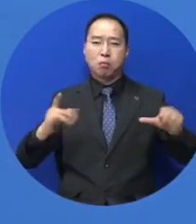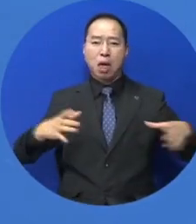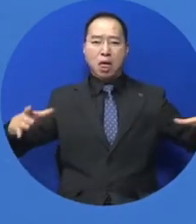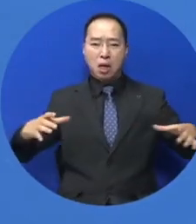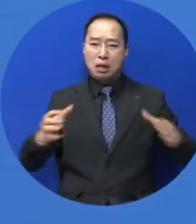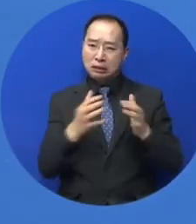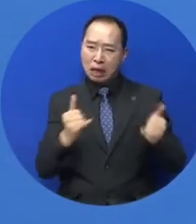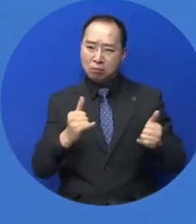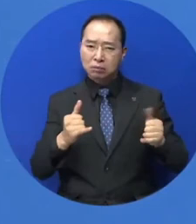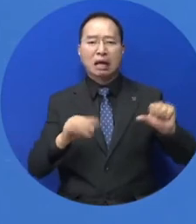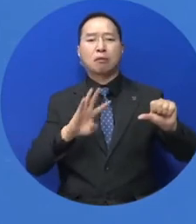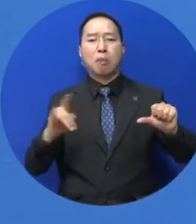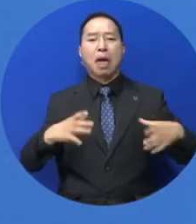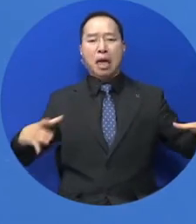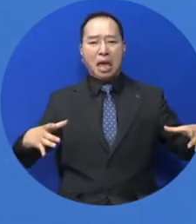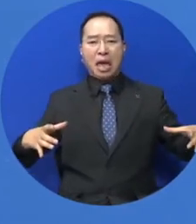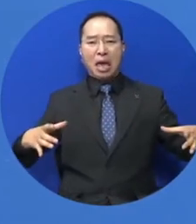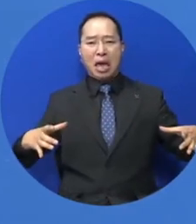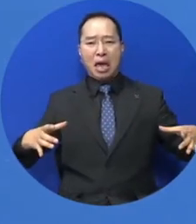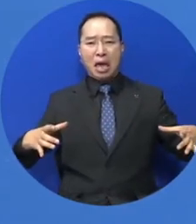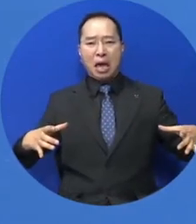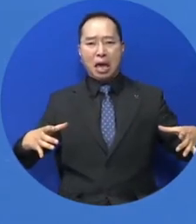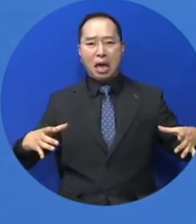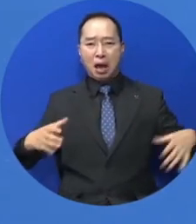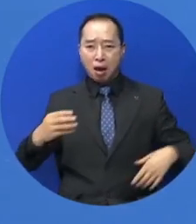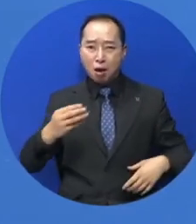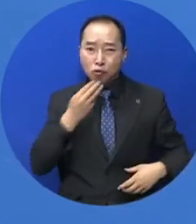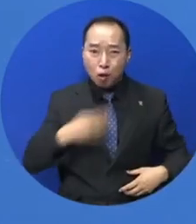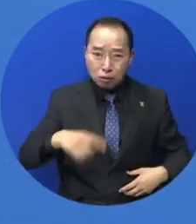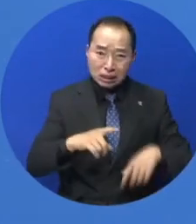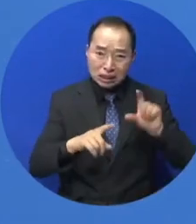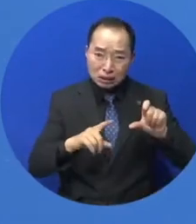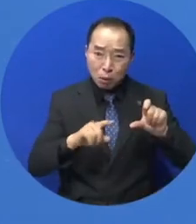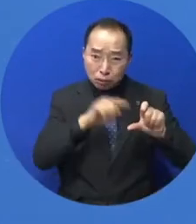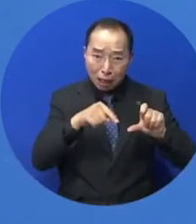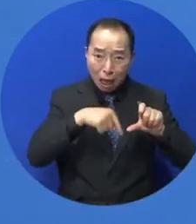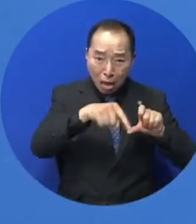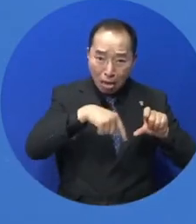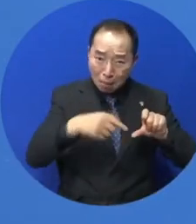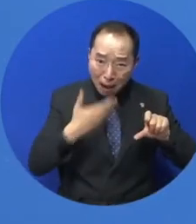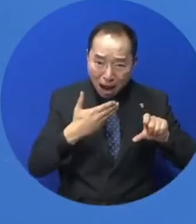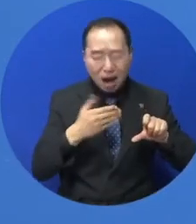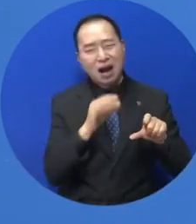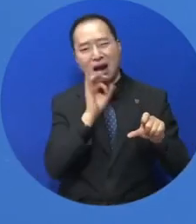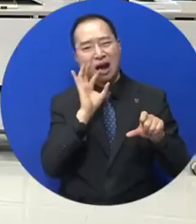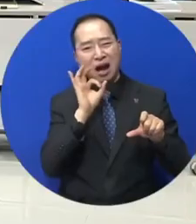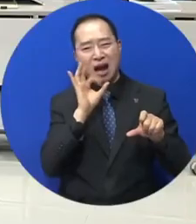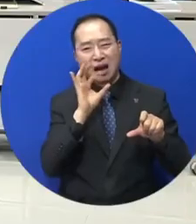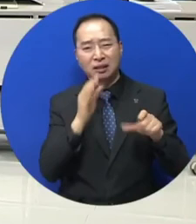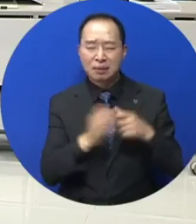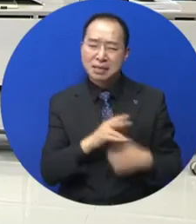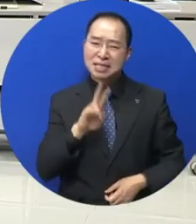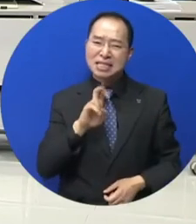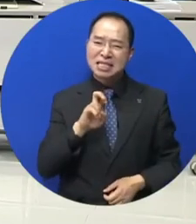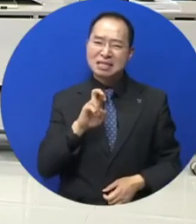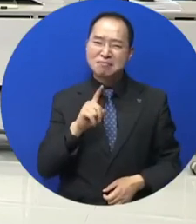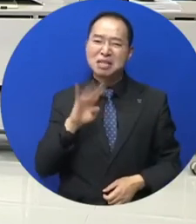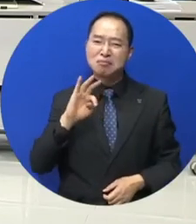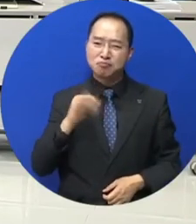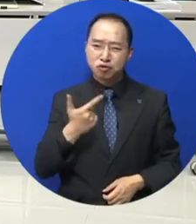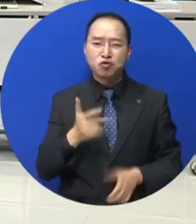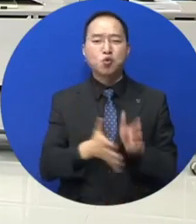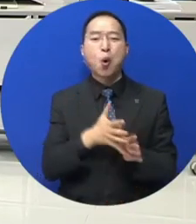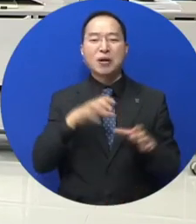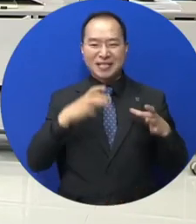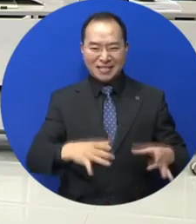많습니다. 그렇기 때문에 15분으로 이것을 해결한다는 것은 좀 현실성이 뒤지기 때문에 21분 도시로